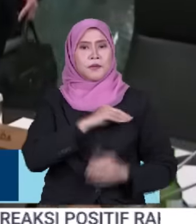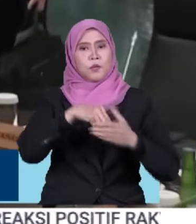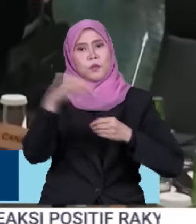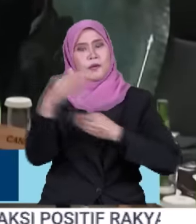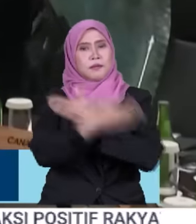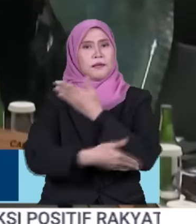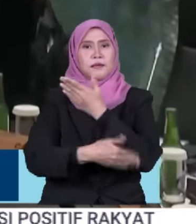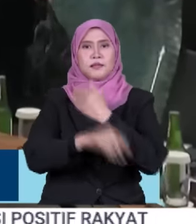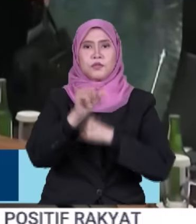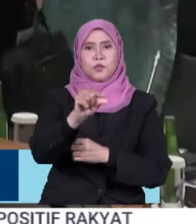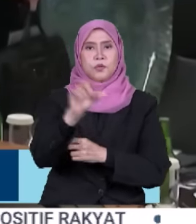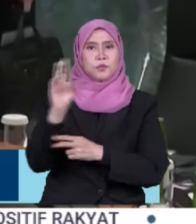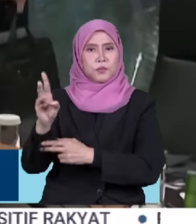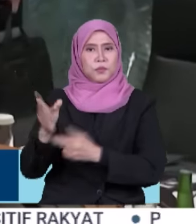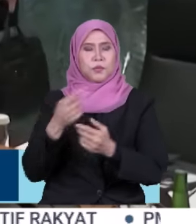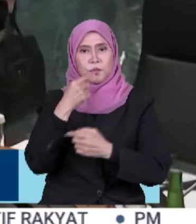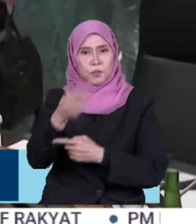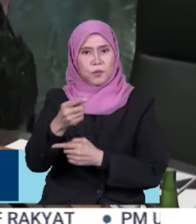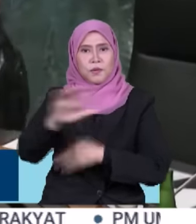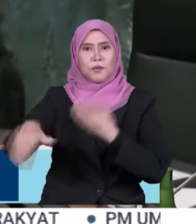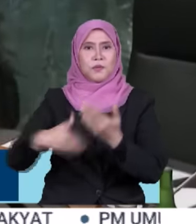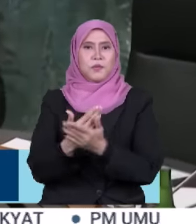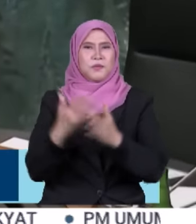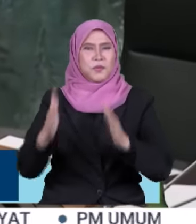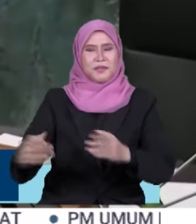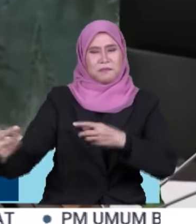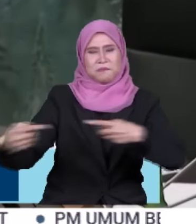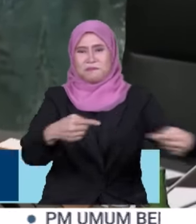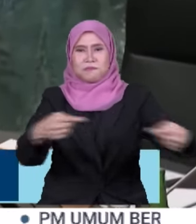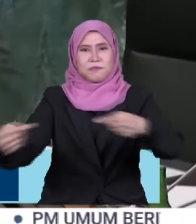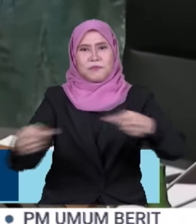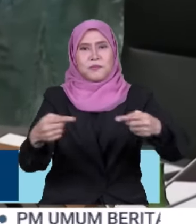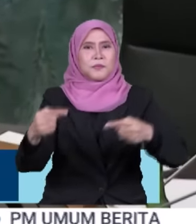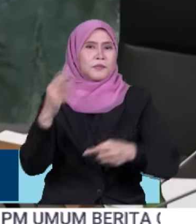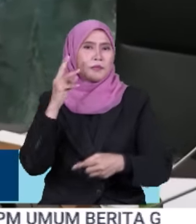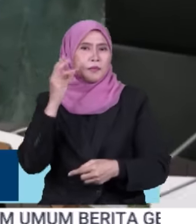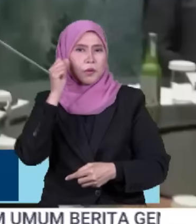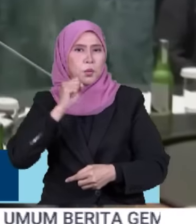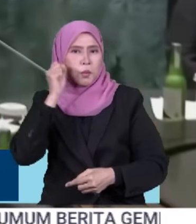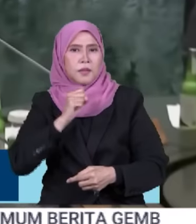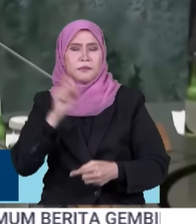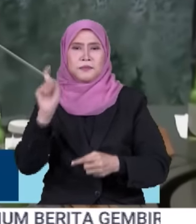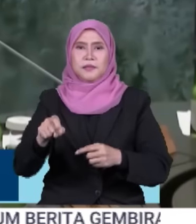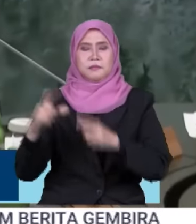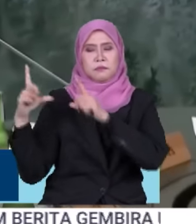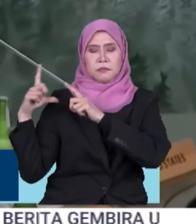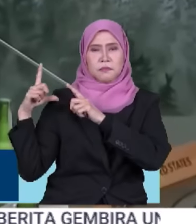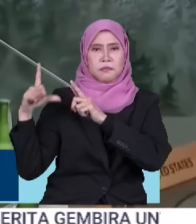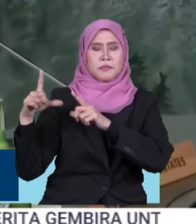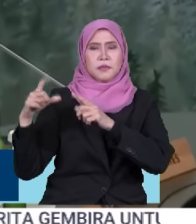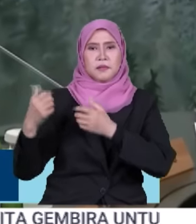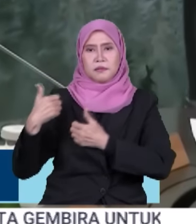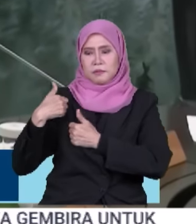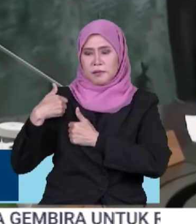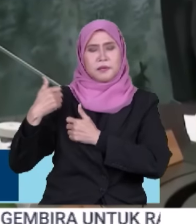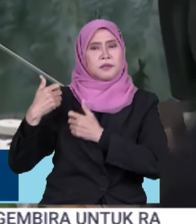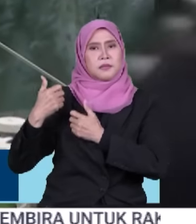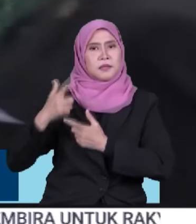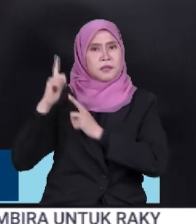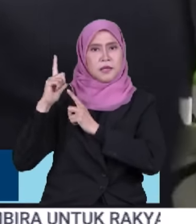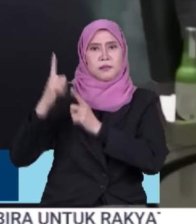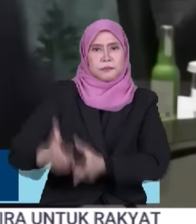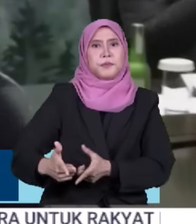Negara G7 menyeru pihak-pihak yang bertelagah di Sudan supaya segera meletakkan senjata dan kembali ke meja